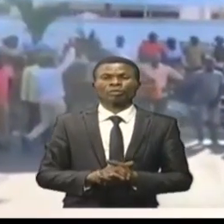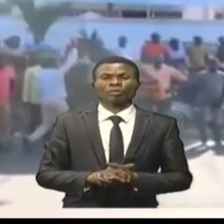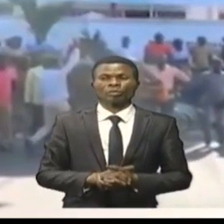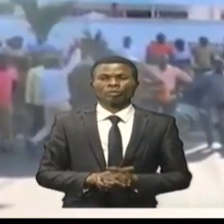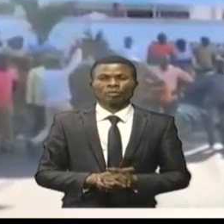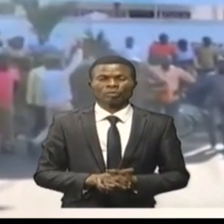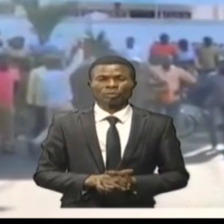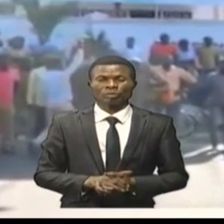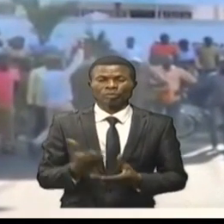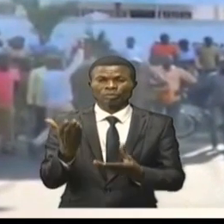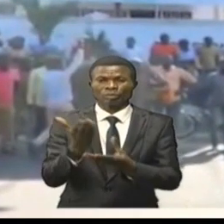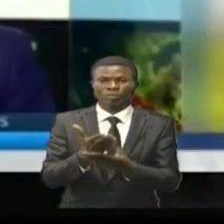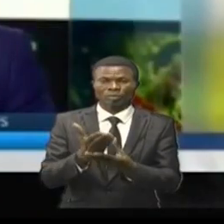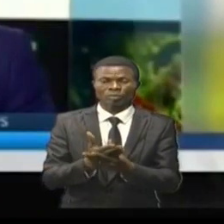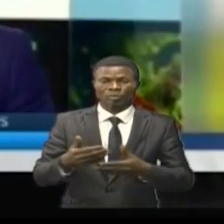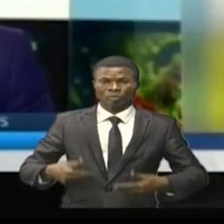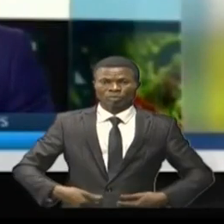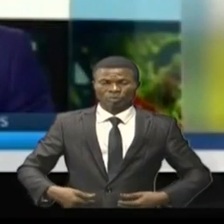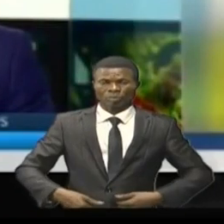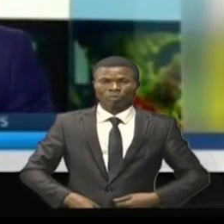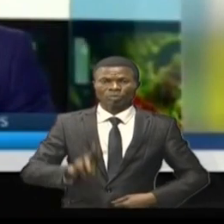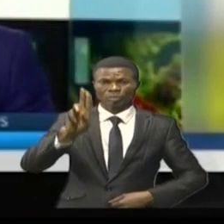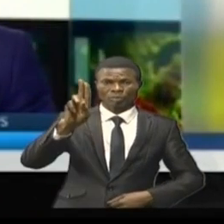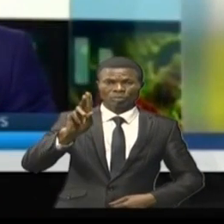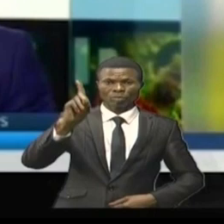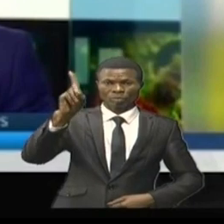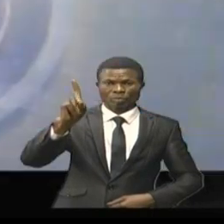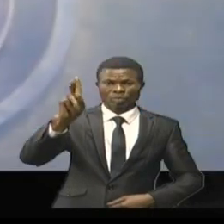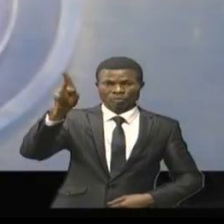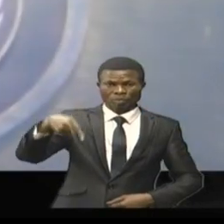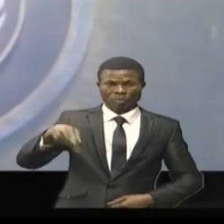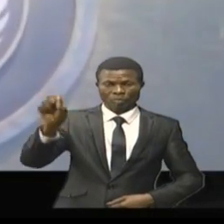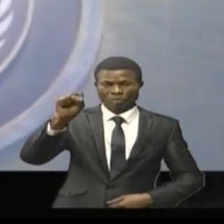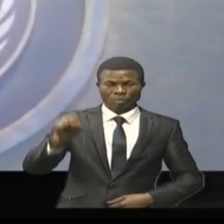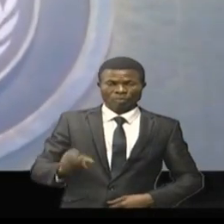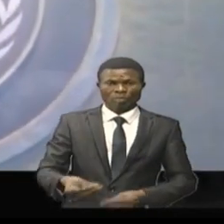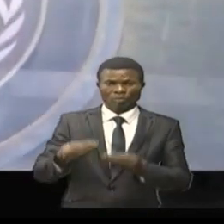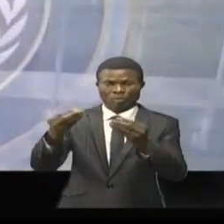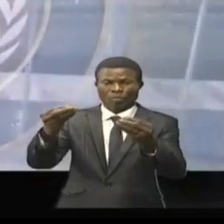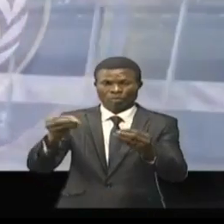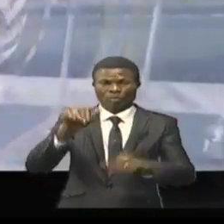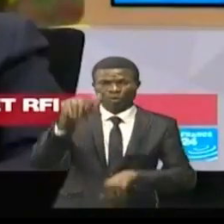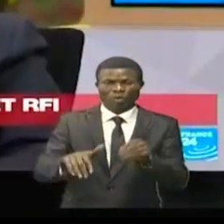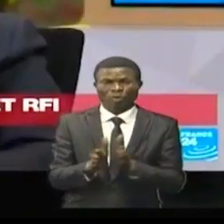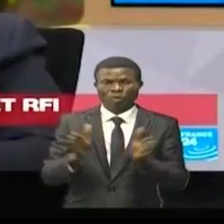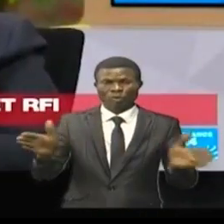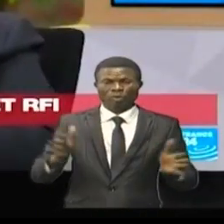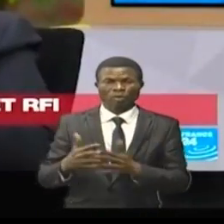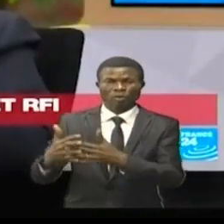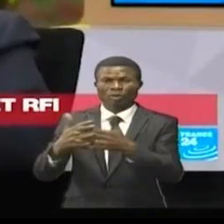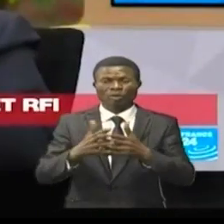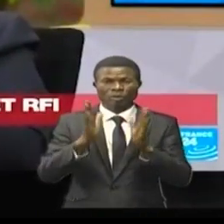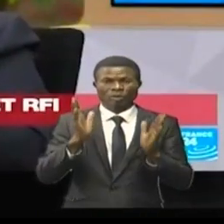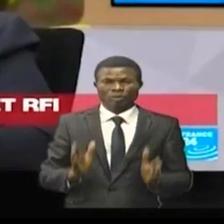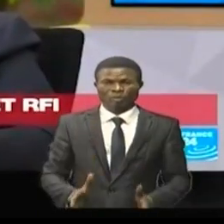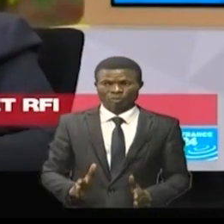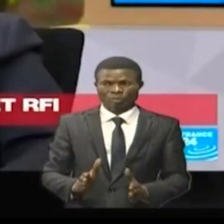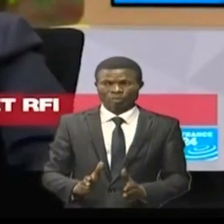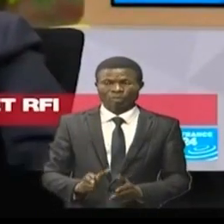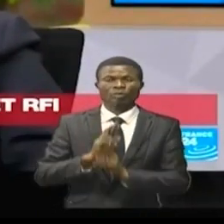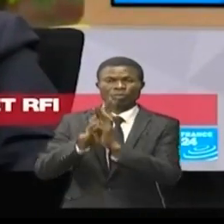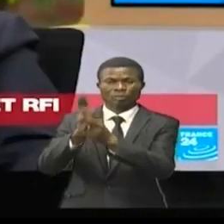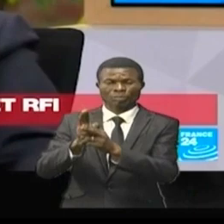Un mémorandum de la jeunesse de l'UDPS au secrétaire général des Nations Unies, Antonio Guterres, qui reprend